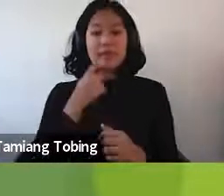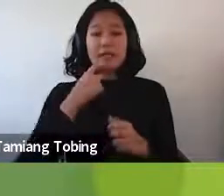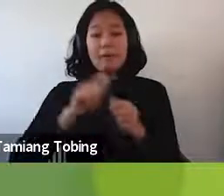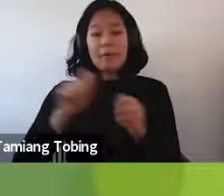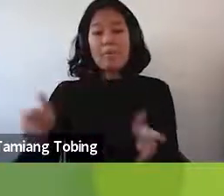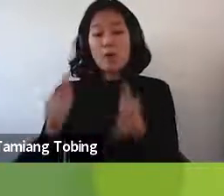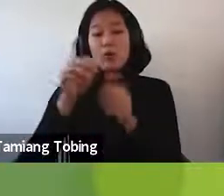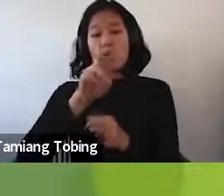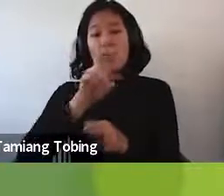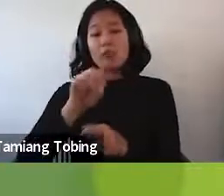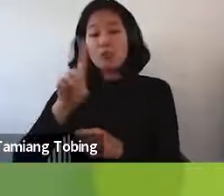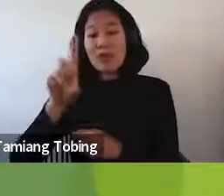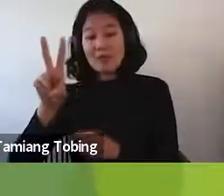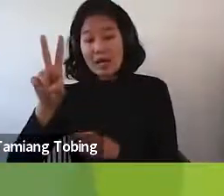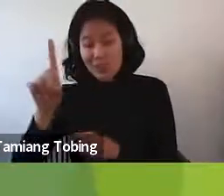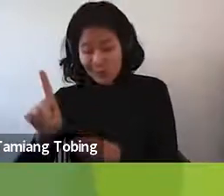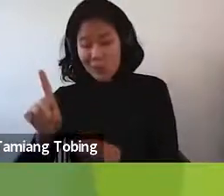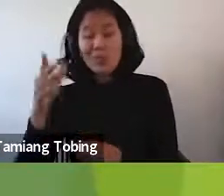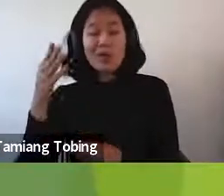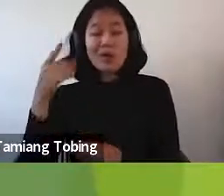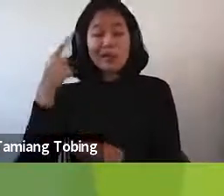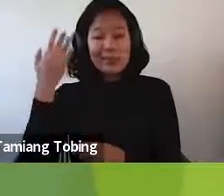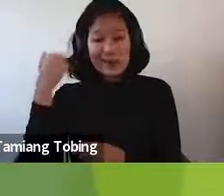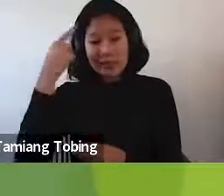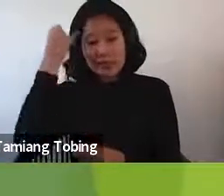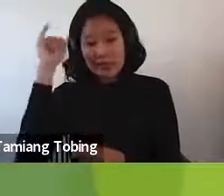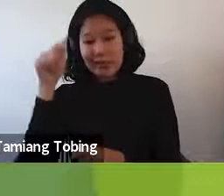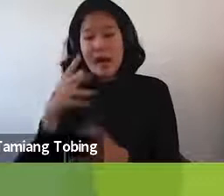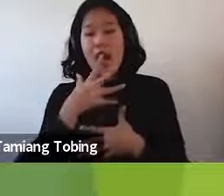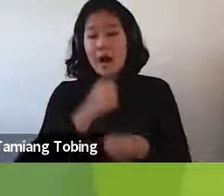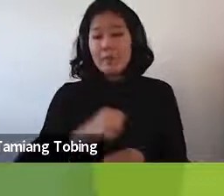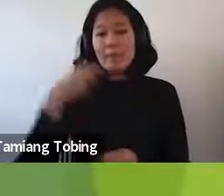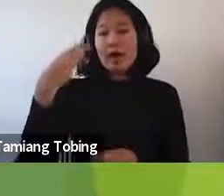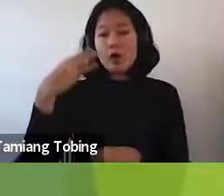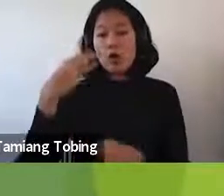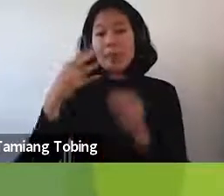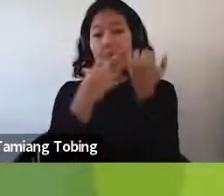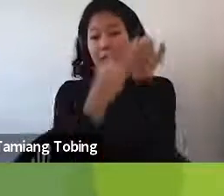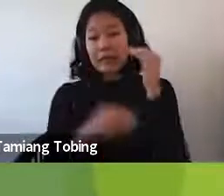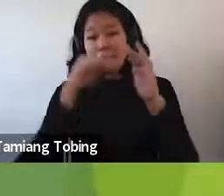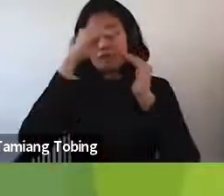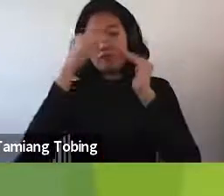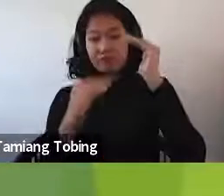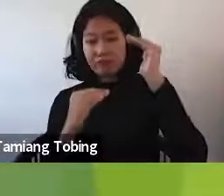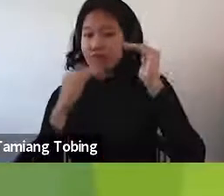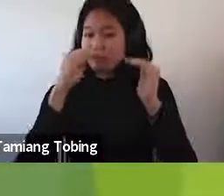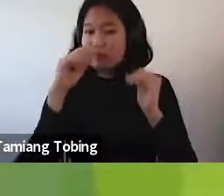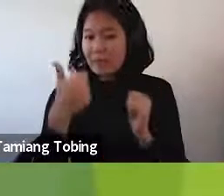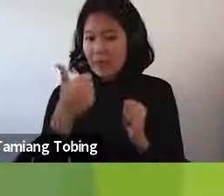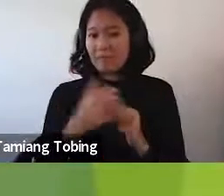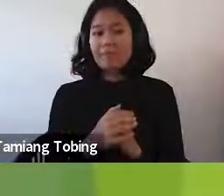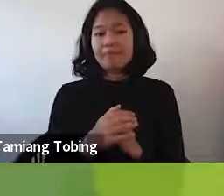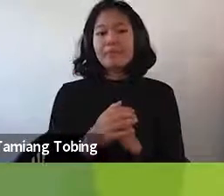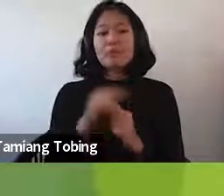2021 dengan mainstream tadi, kita berharap bahwa penurunan kemiskinan dan ketimpangan antar kelompok pendapatan. Kemudian penurunan